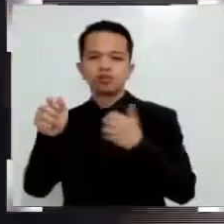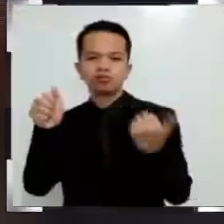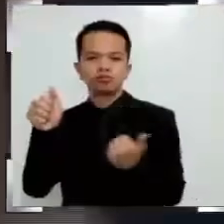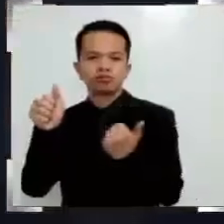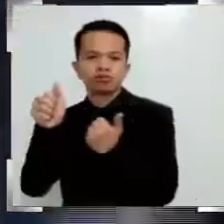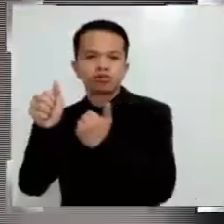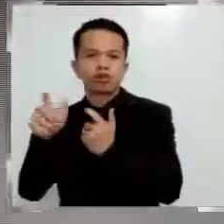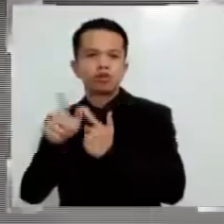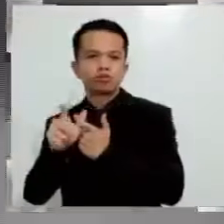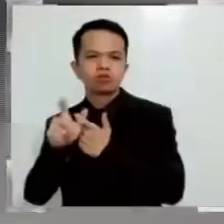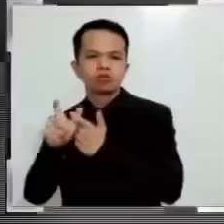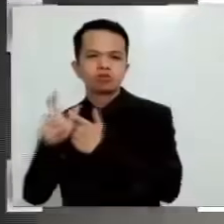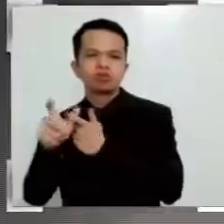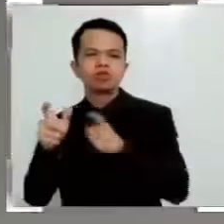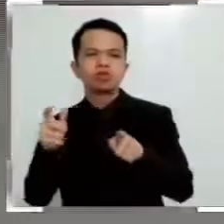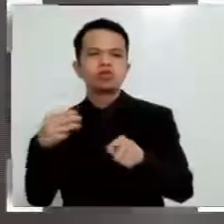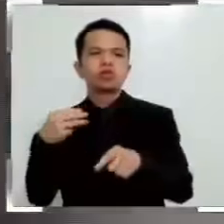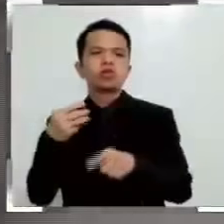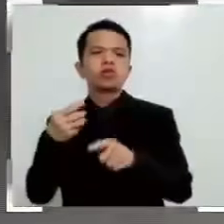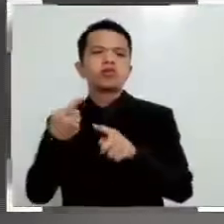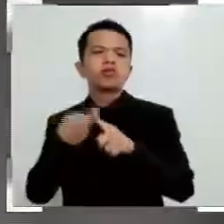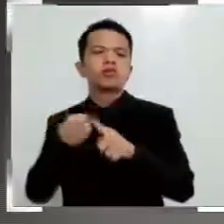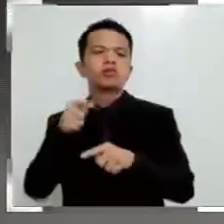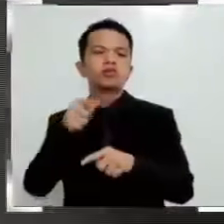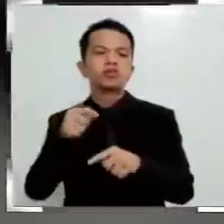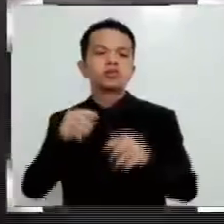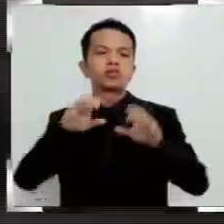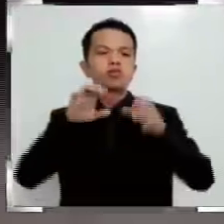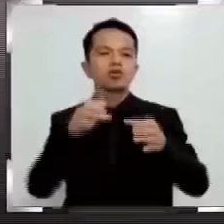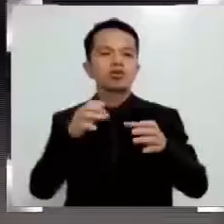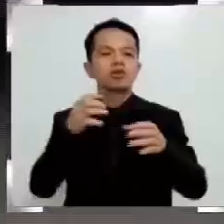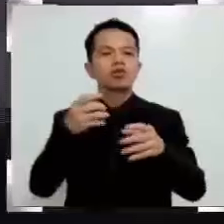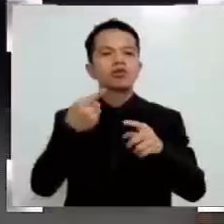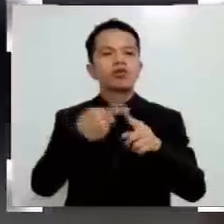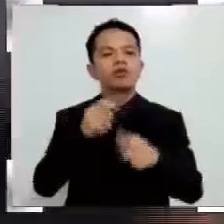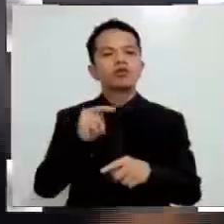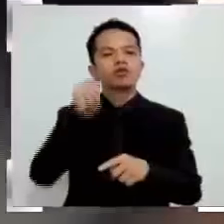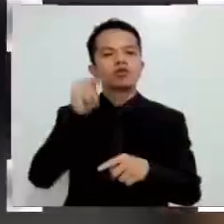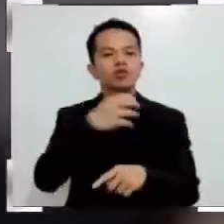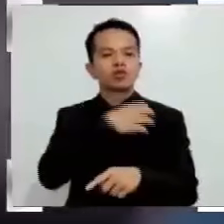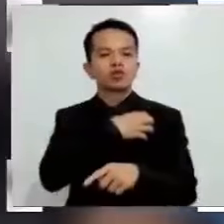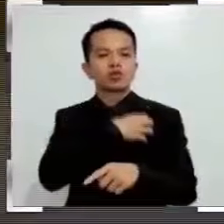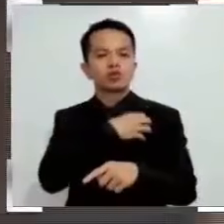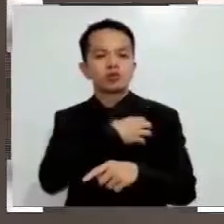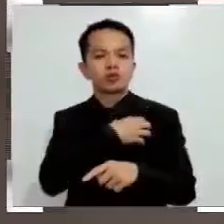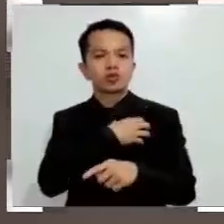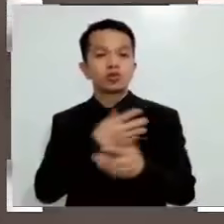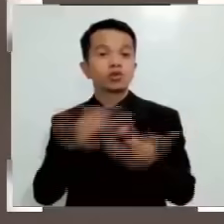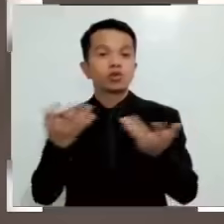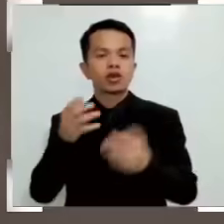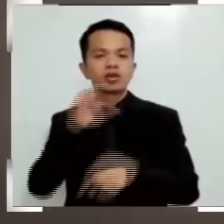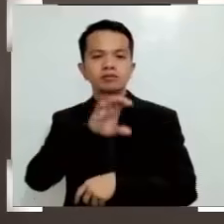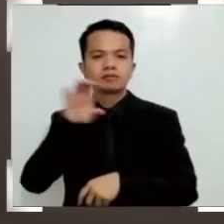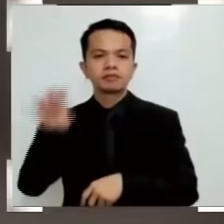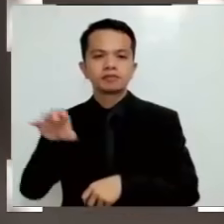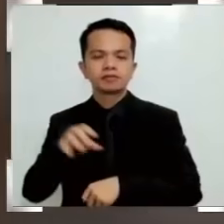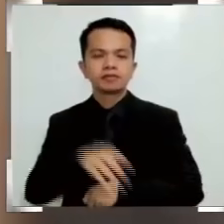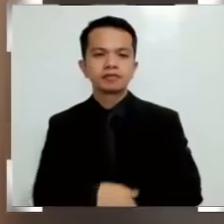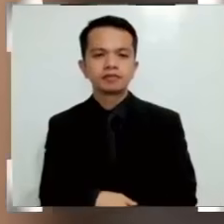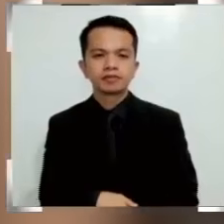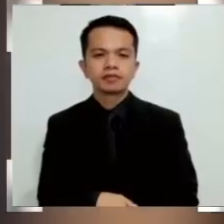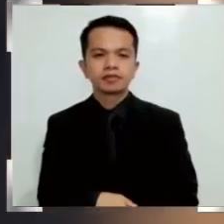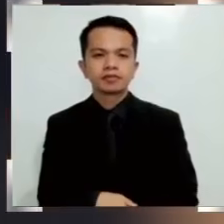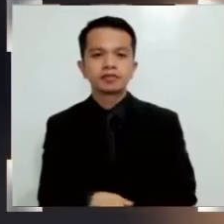mga tauhan ng special operations unit ng northern police District sa bahaging ito ng Caloocan manantan